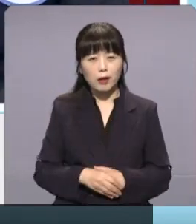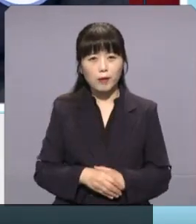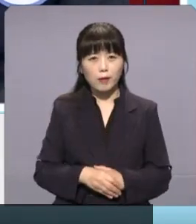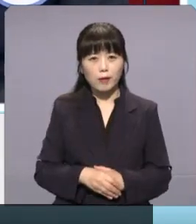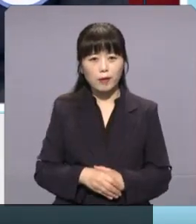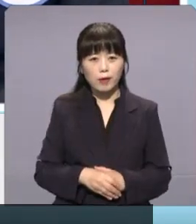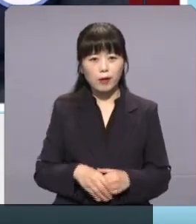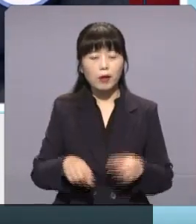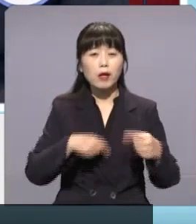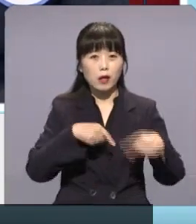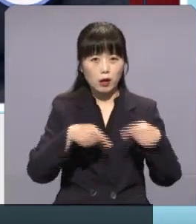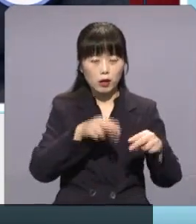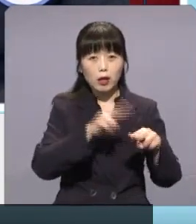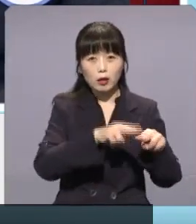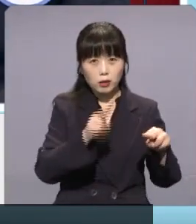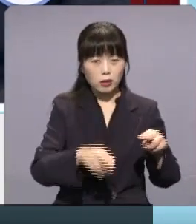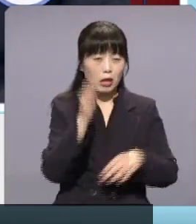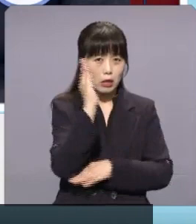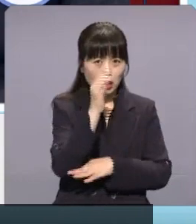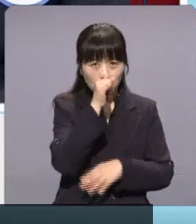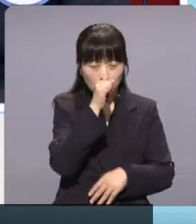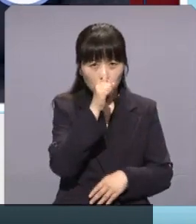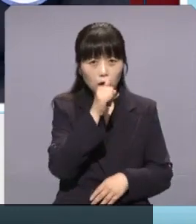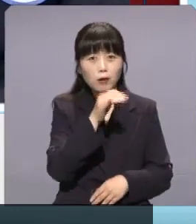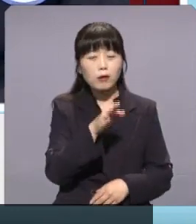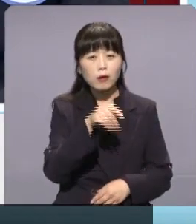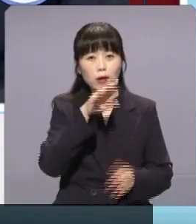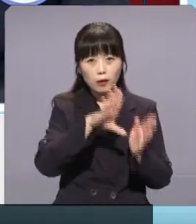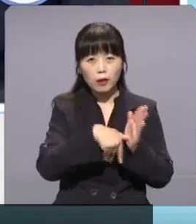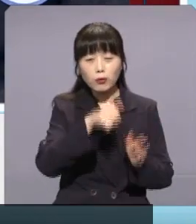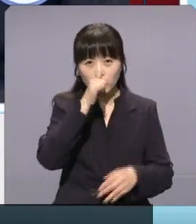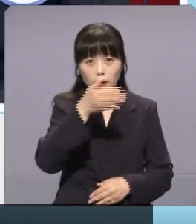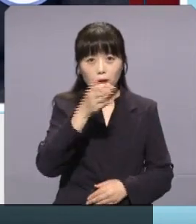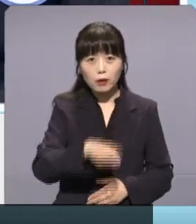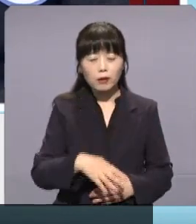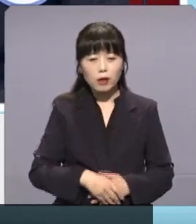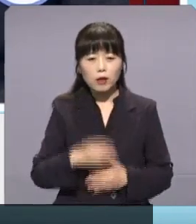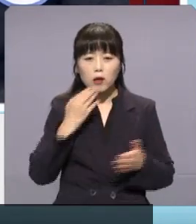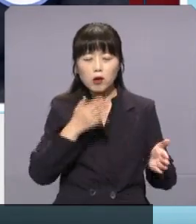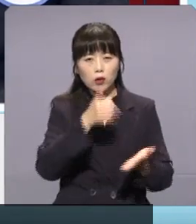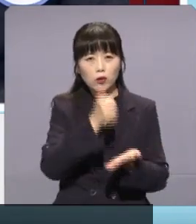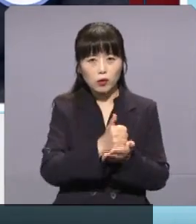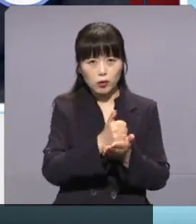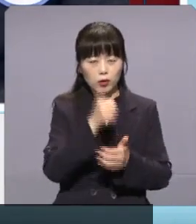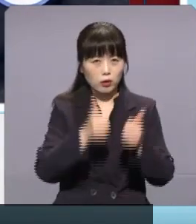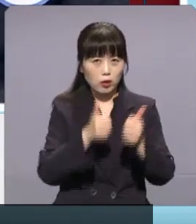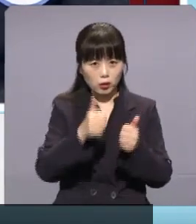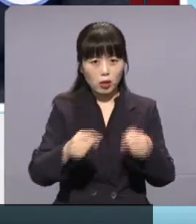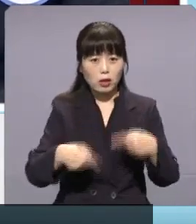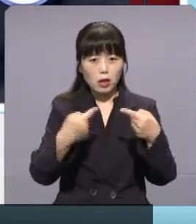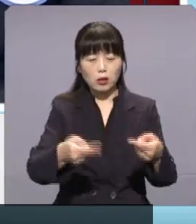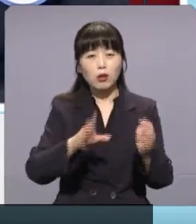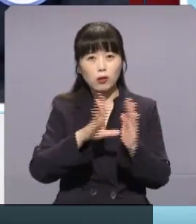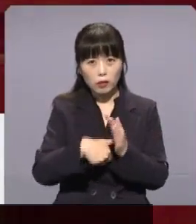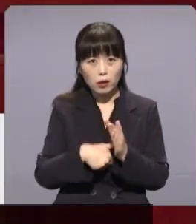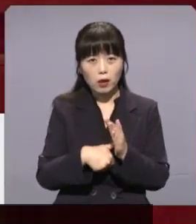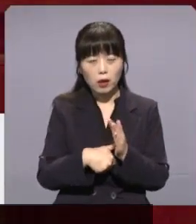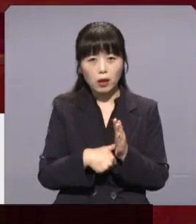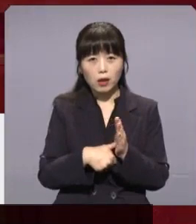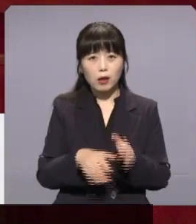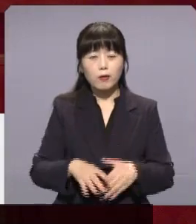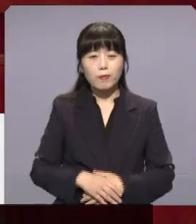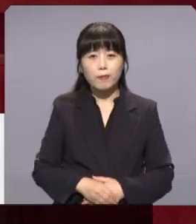정계 은퇴 선언 하겠다는 얘기까지 나왔었잖아요. 네. 그때 경기도지사 당내 경선 나가려고 하니까 뭐 이른바